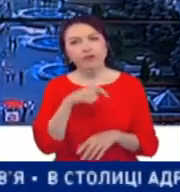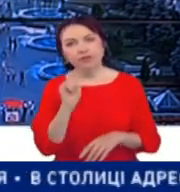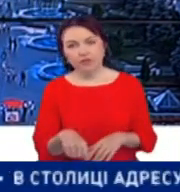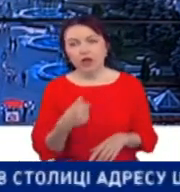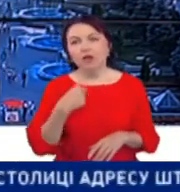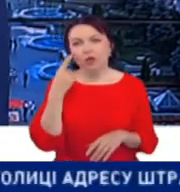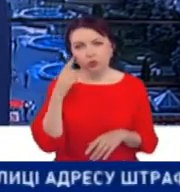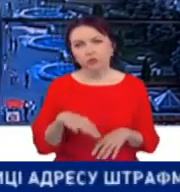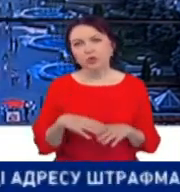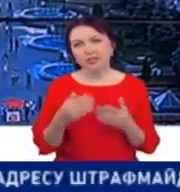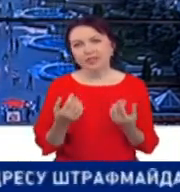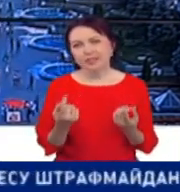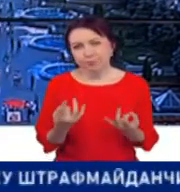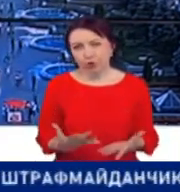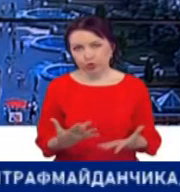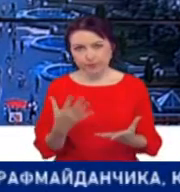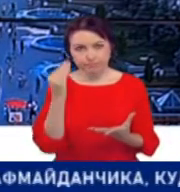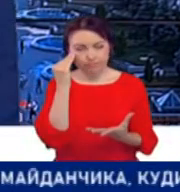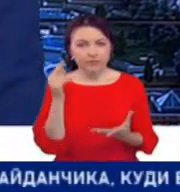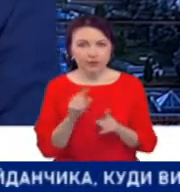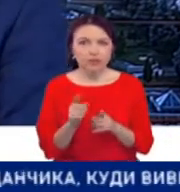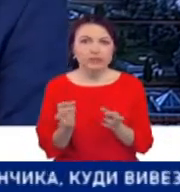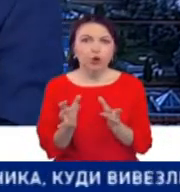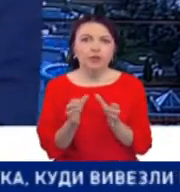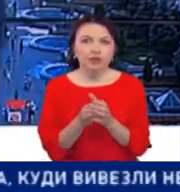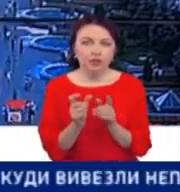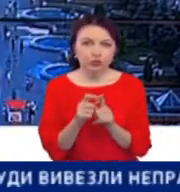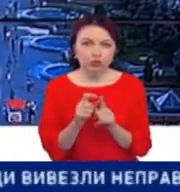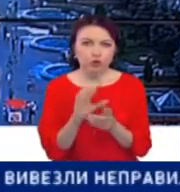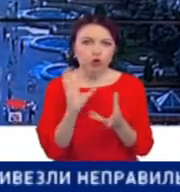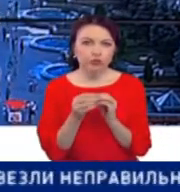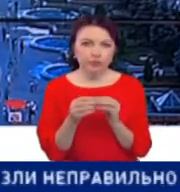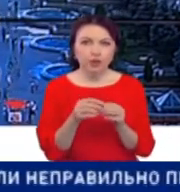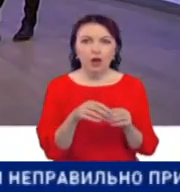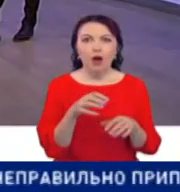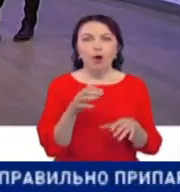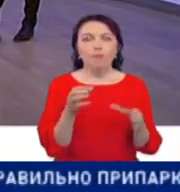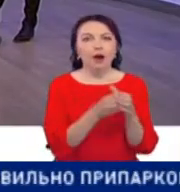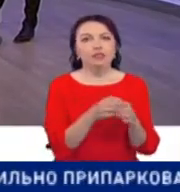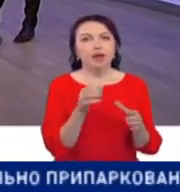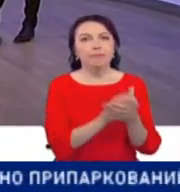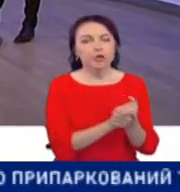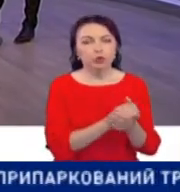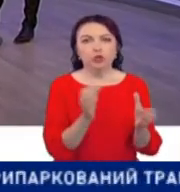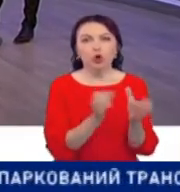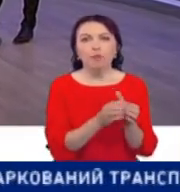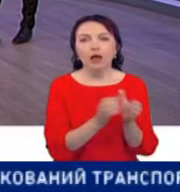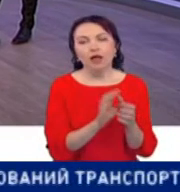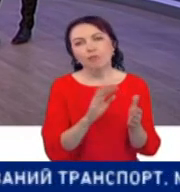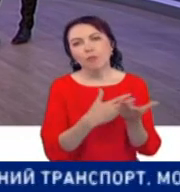трошки, ну, спрощений підхід, це ж такі собирательні, як кажуть, да, поняття, що партія миру – це якась от команда або політики,